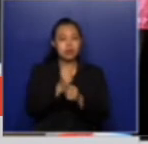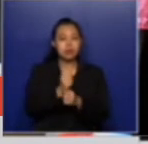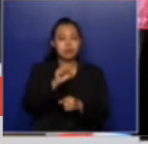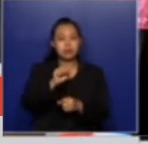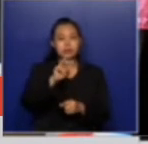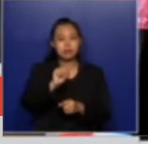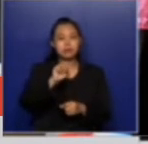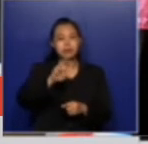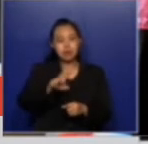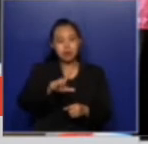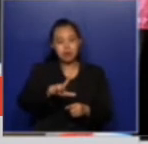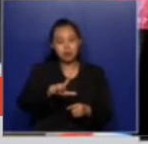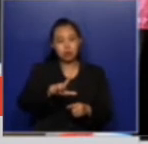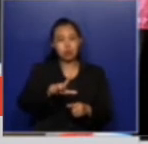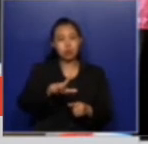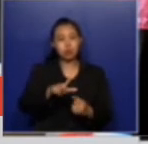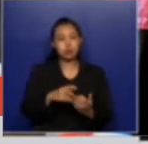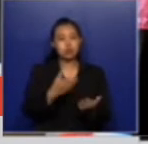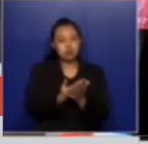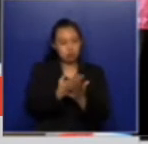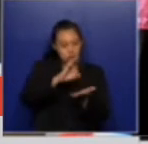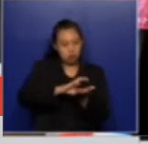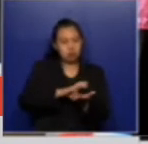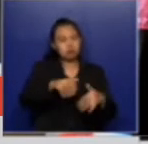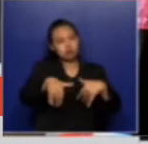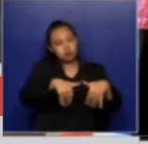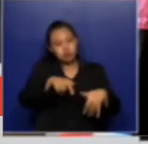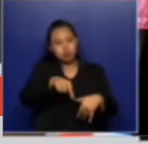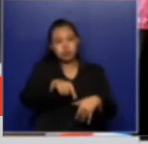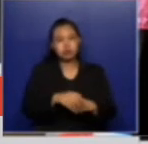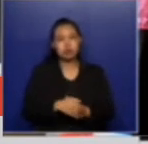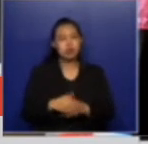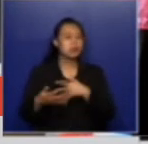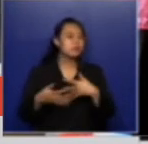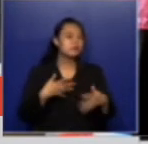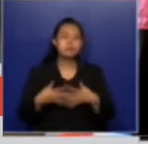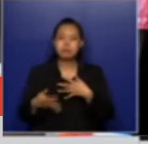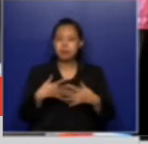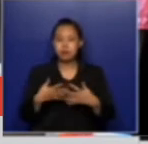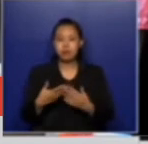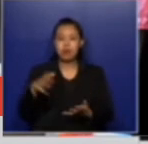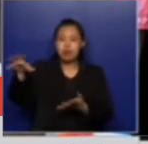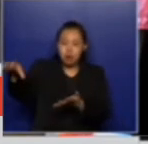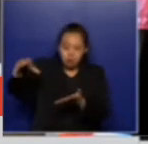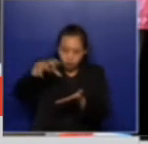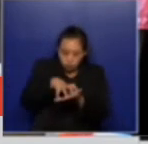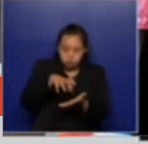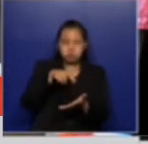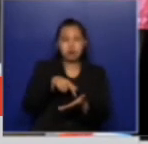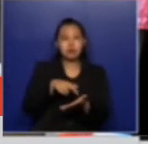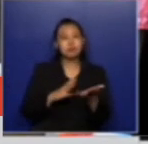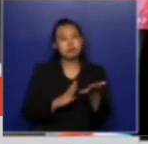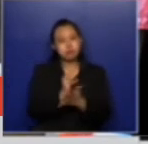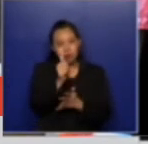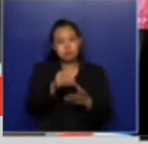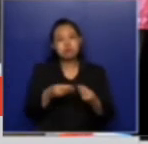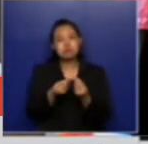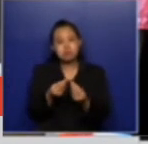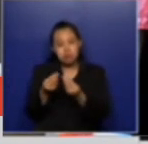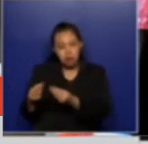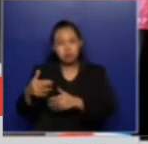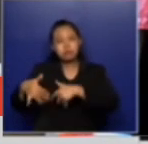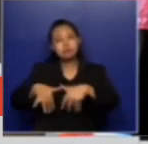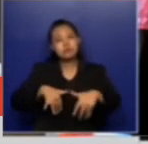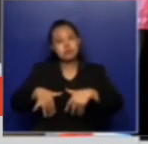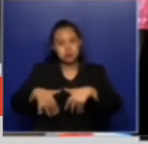องทุนหมู่บ้านอะไรต่างๆของดีๆทั้งนั้นไม่เป็นไรครับลอกการบ้านมาเพื่อความผาสุกให้กับพี่น้